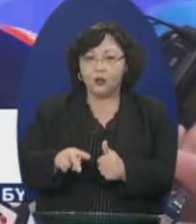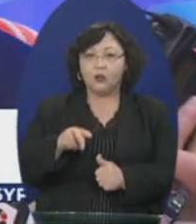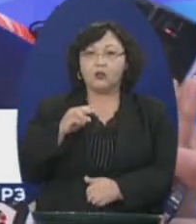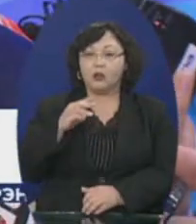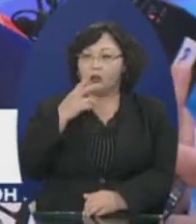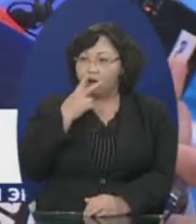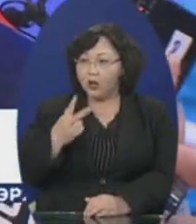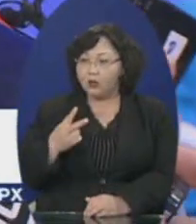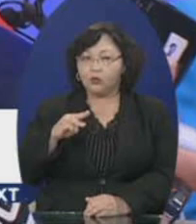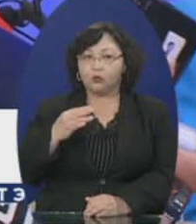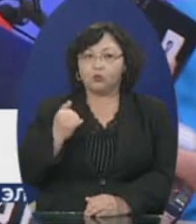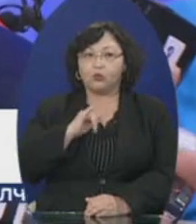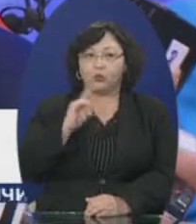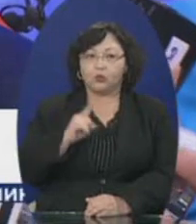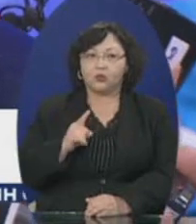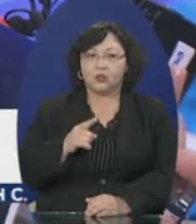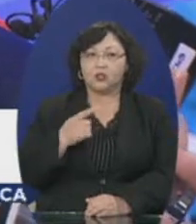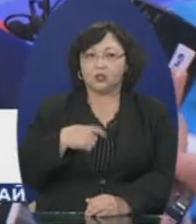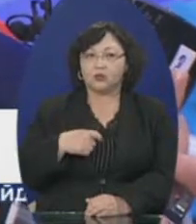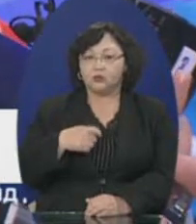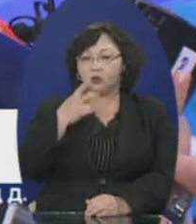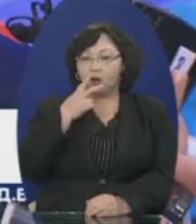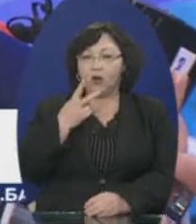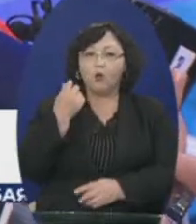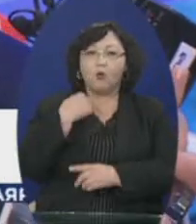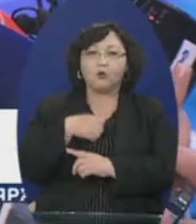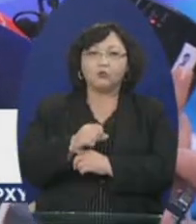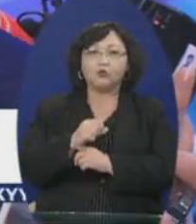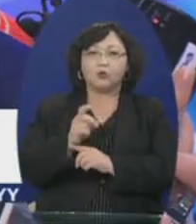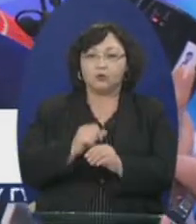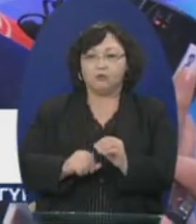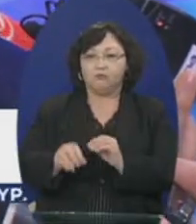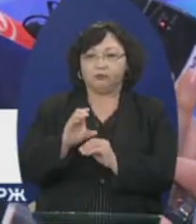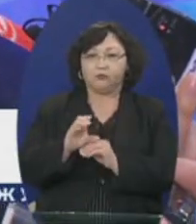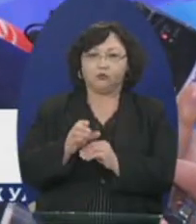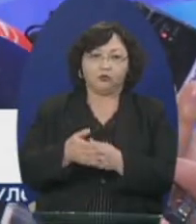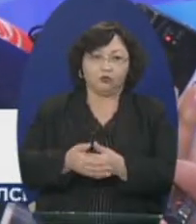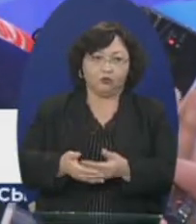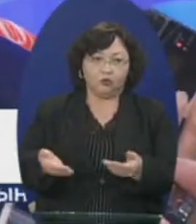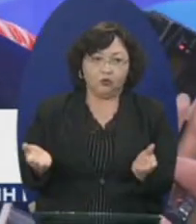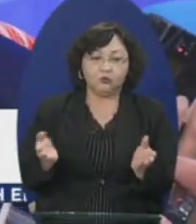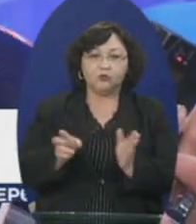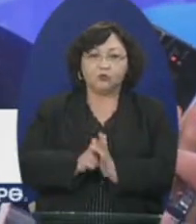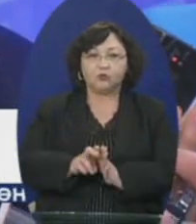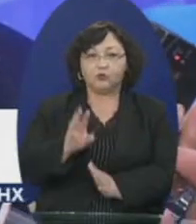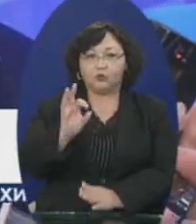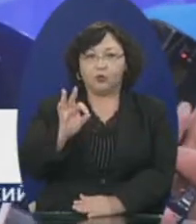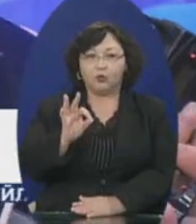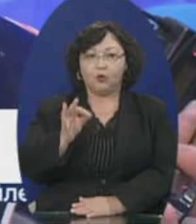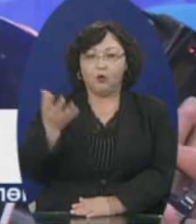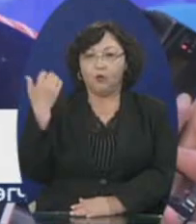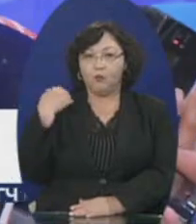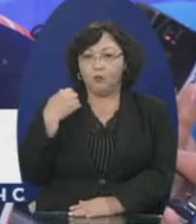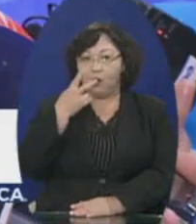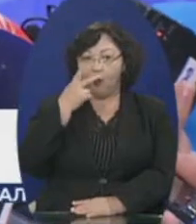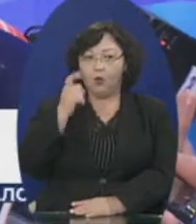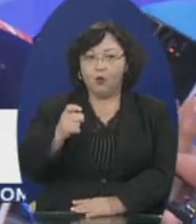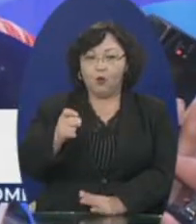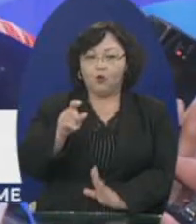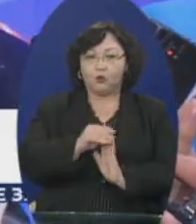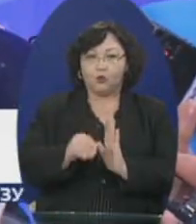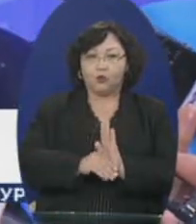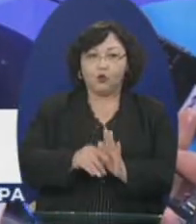зөвлөлийн гишүүдийг бол урамшуул олгон зүйтэй гэж үзэж байгаа. Ингээдтэй өмнө одоо бүрдэжсэн журам буюу